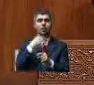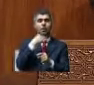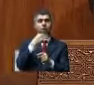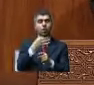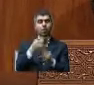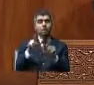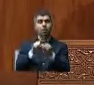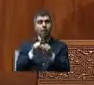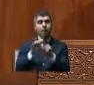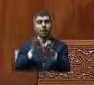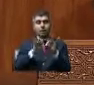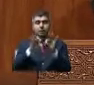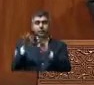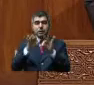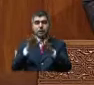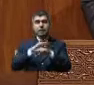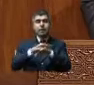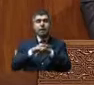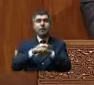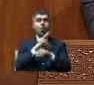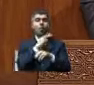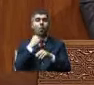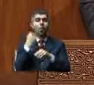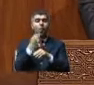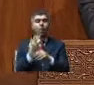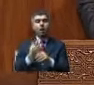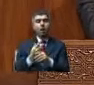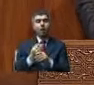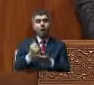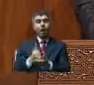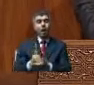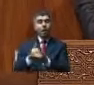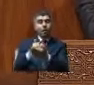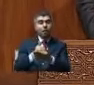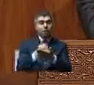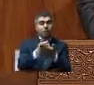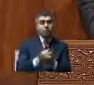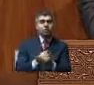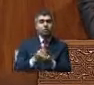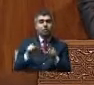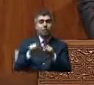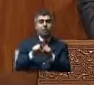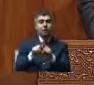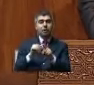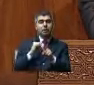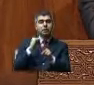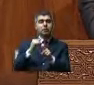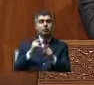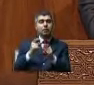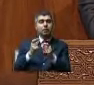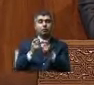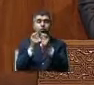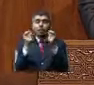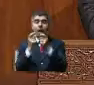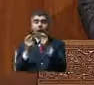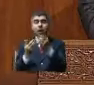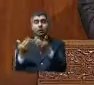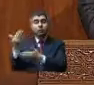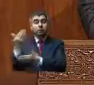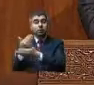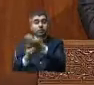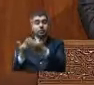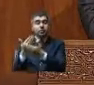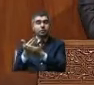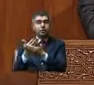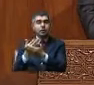تناول حصيلة السياسات الحكومية في المجال الاجتماعي بمعزل عن الجانب الاقتصادي،